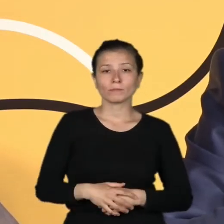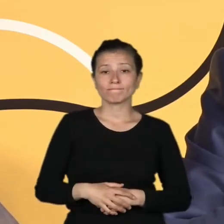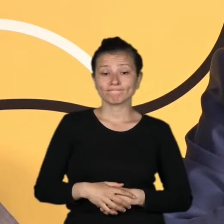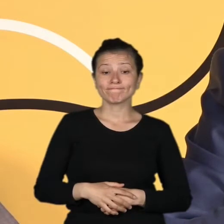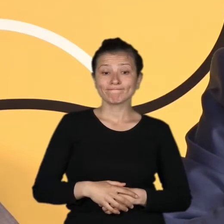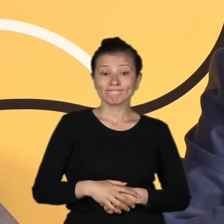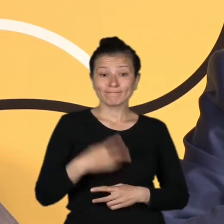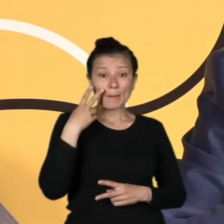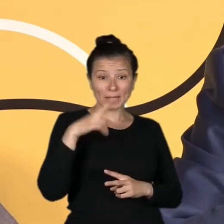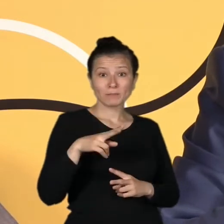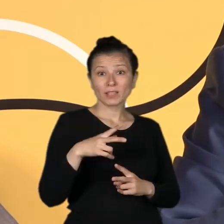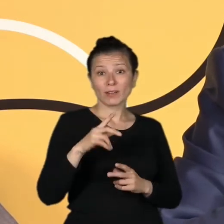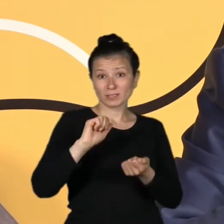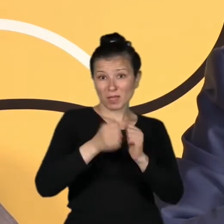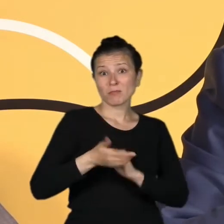obliczu zmian, które przyjdą.